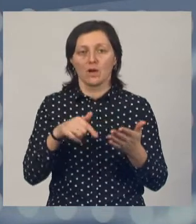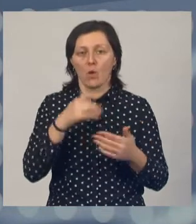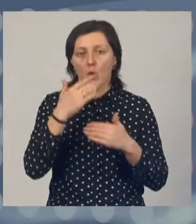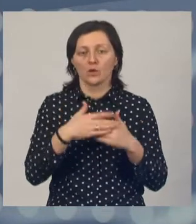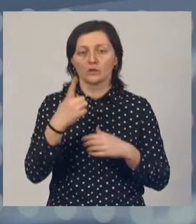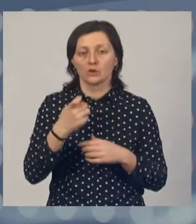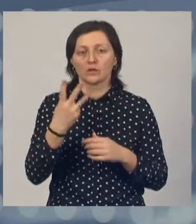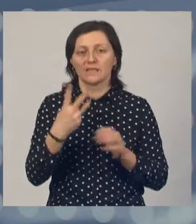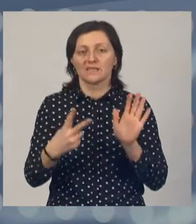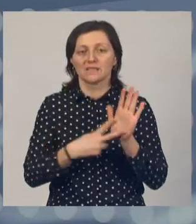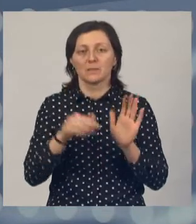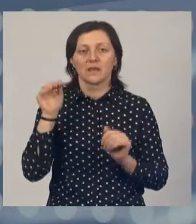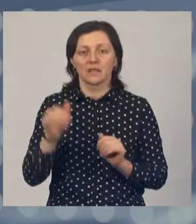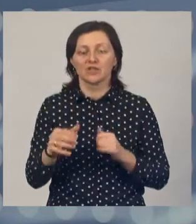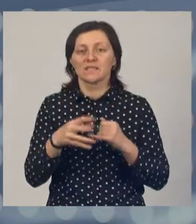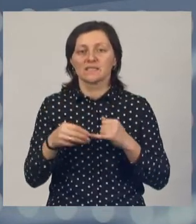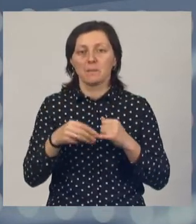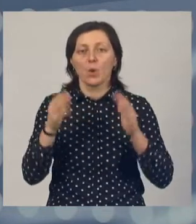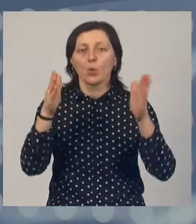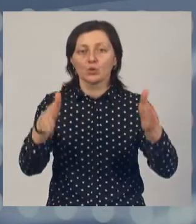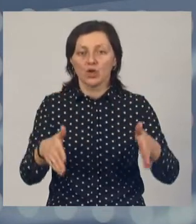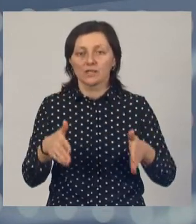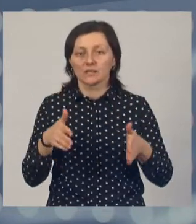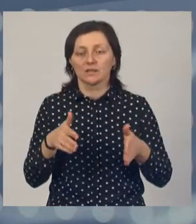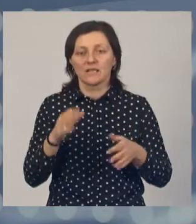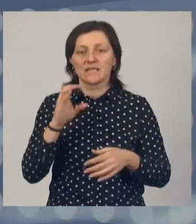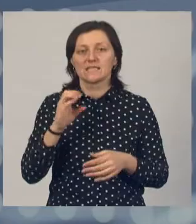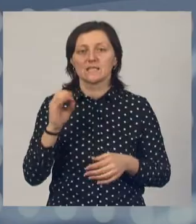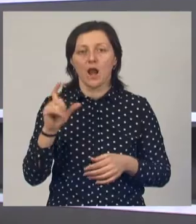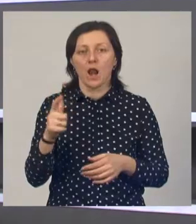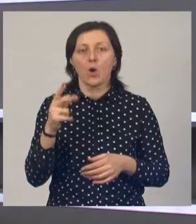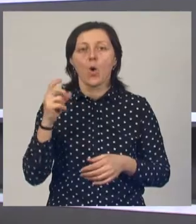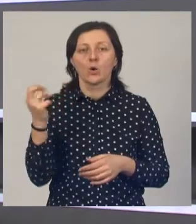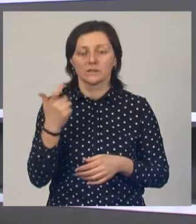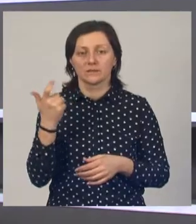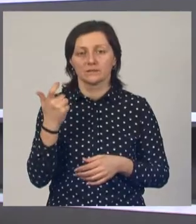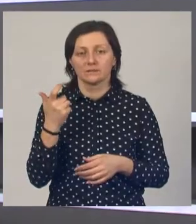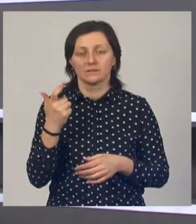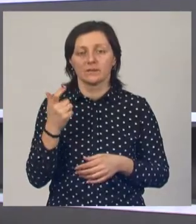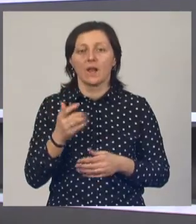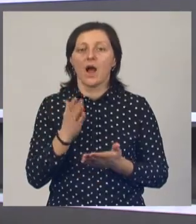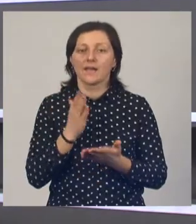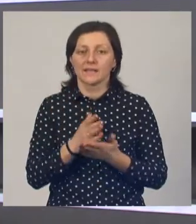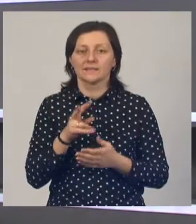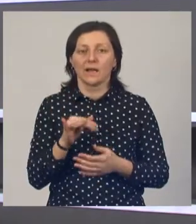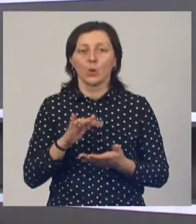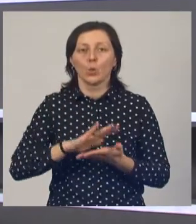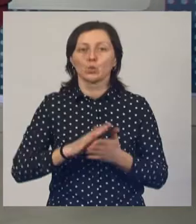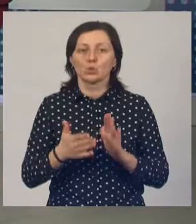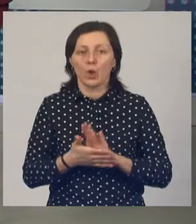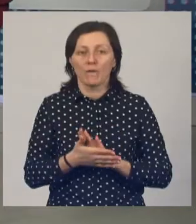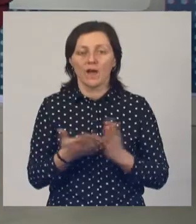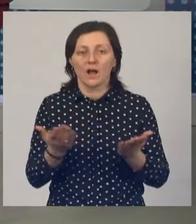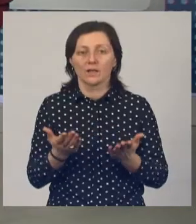100 37000 земельных участков сельхоз назначения скажите есть ли какие-то условия ограничения